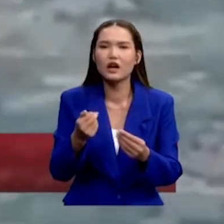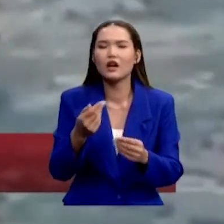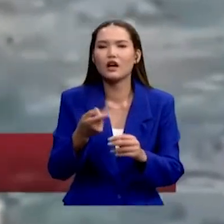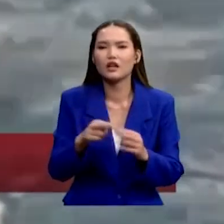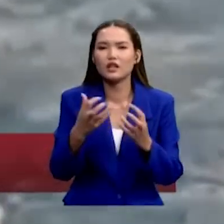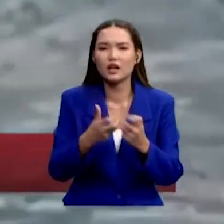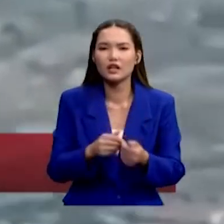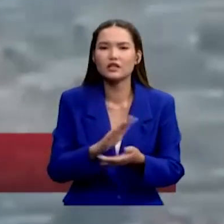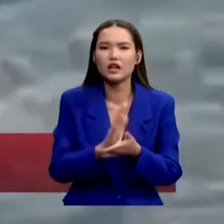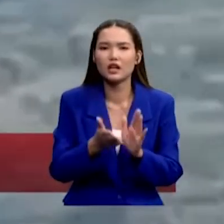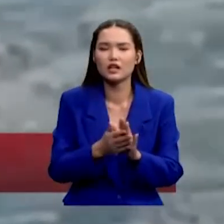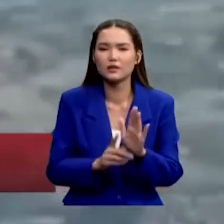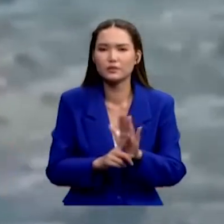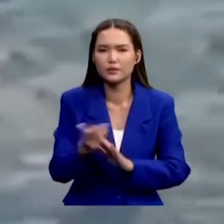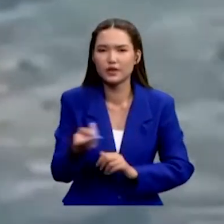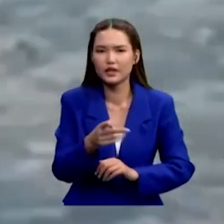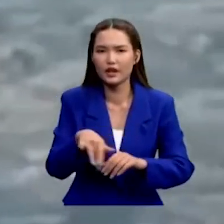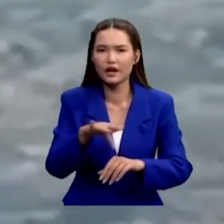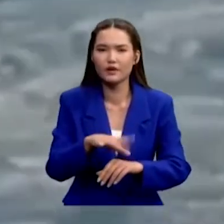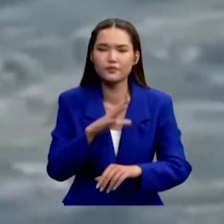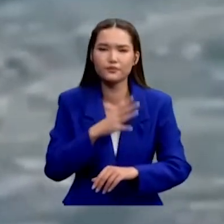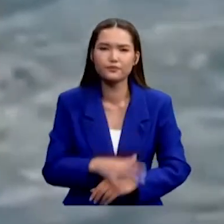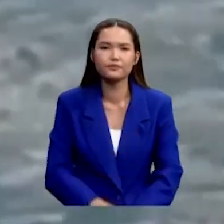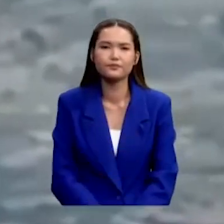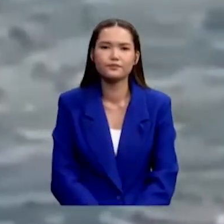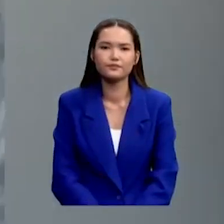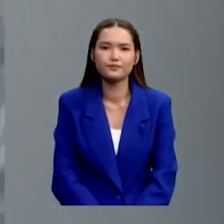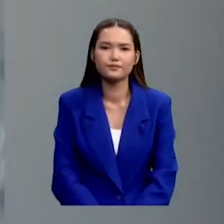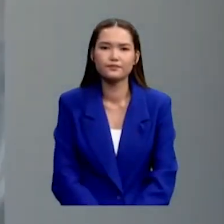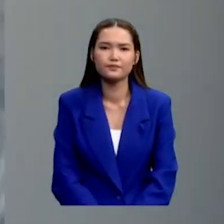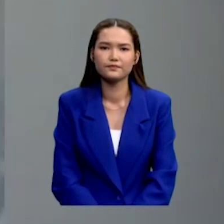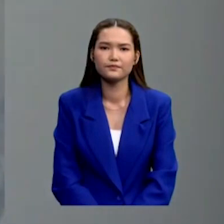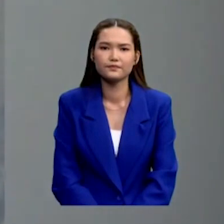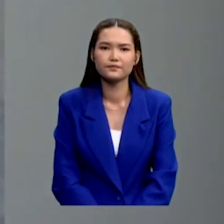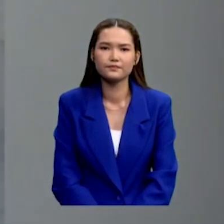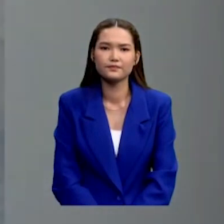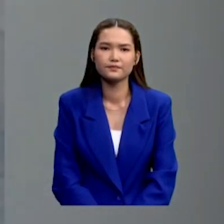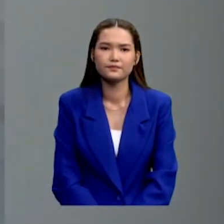келіссөз басталмақ. Арнат Дүйсен, Данияр Мүптеке, Атамекен Бизнес арнасы.